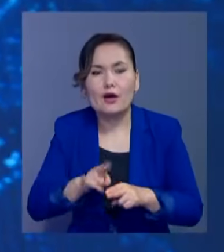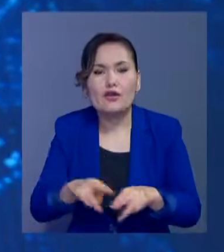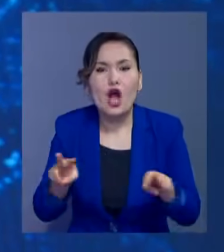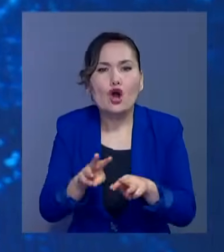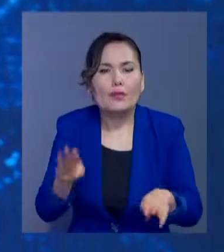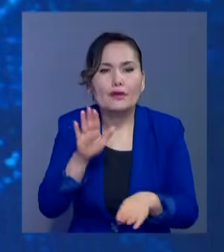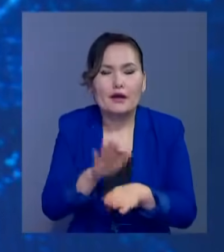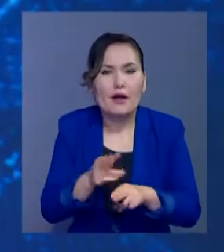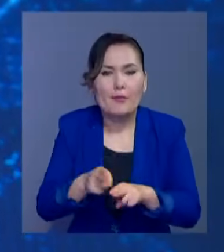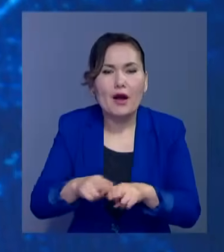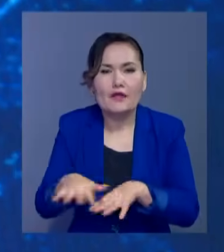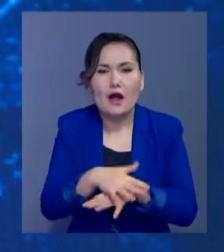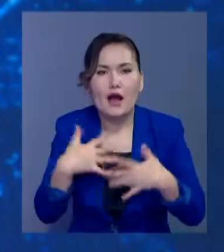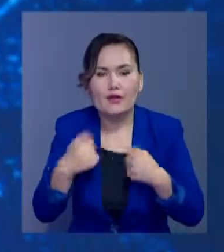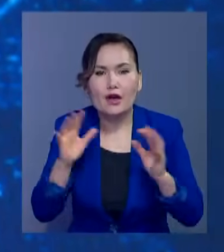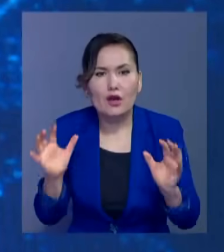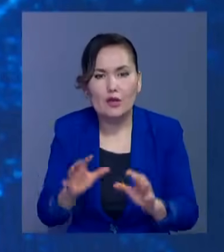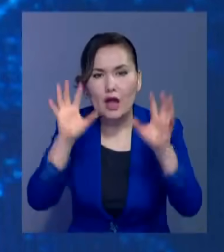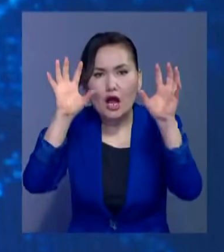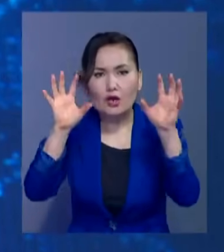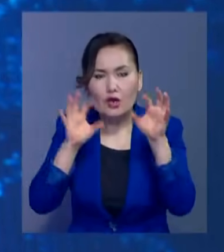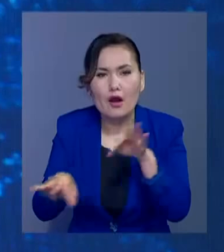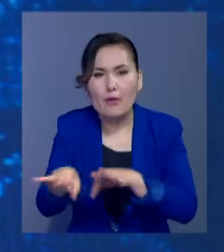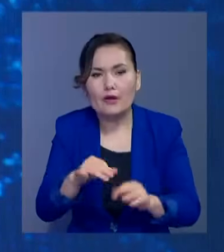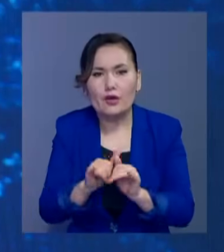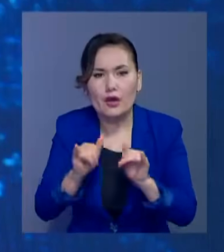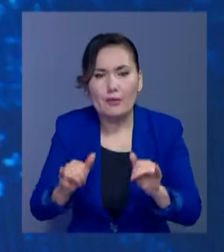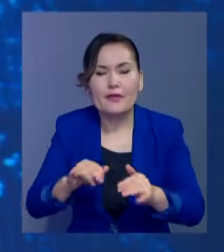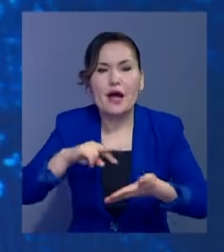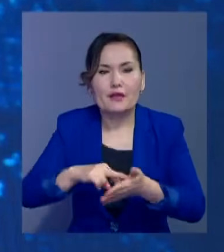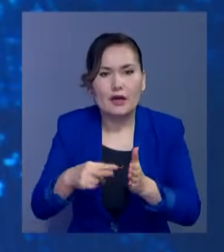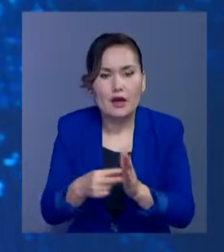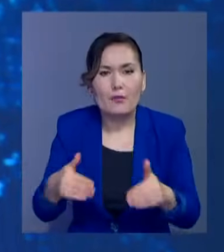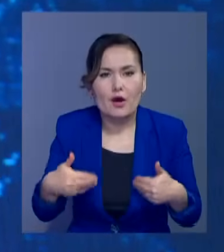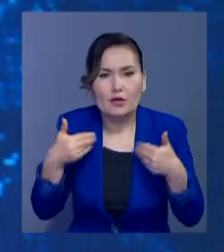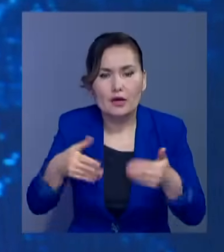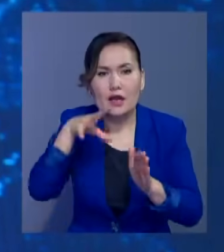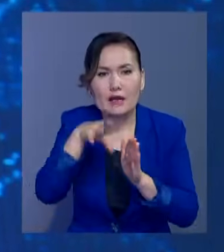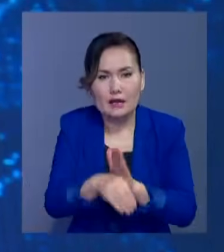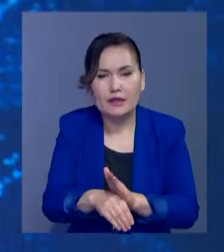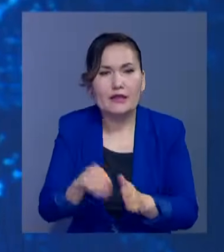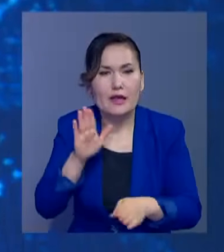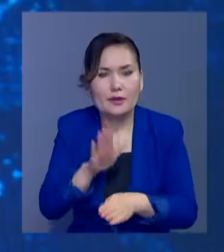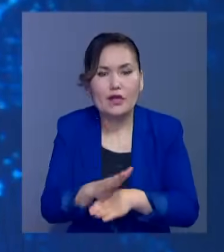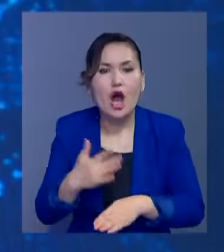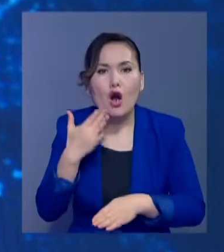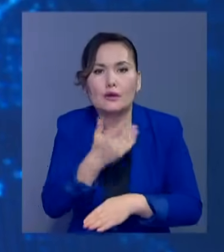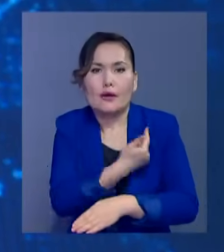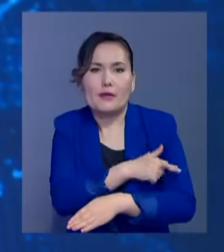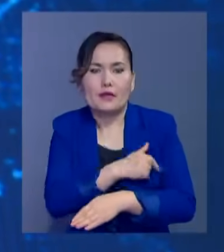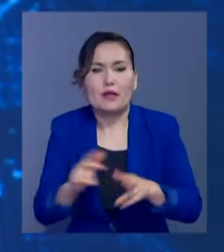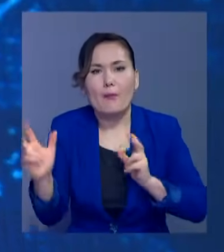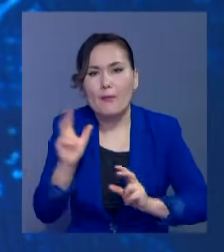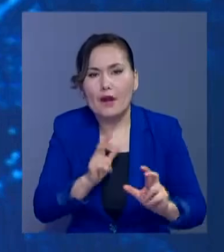денсаулық сақтау жүйесі туралы жаңа кодекс жобасына саланы жетілдіретін нақты ұсыныстар енгізуді тапсырды. Ұлттық